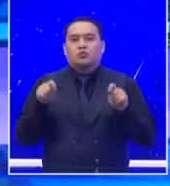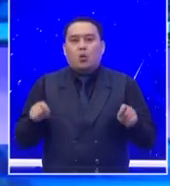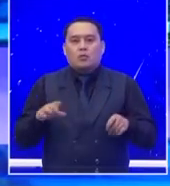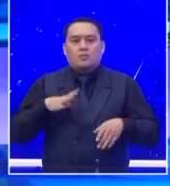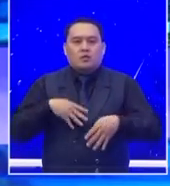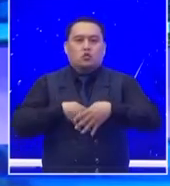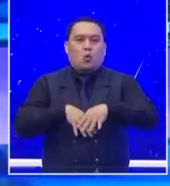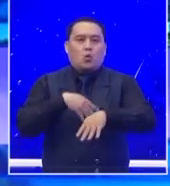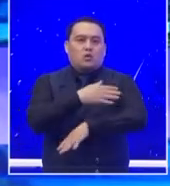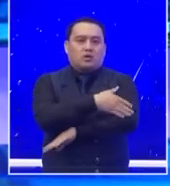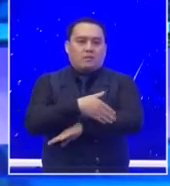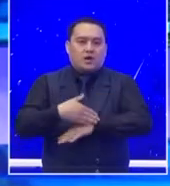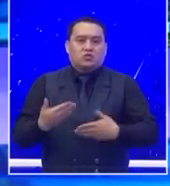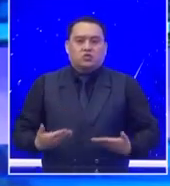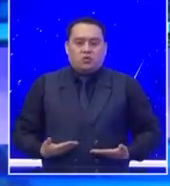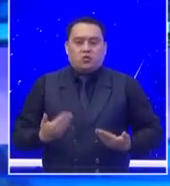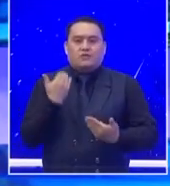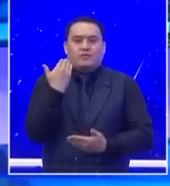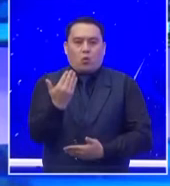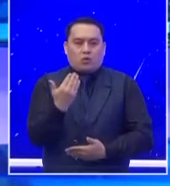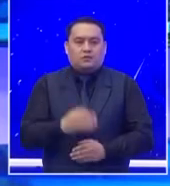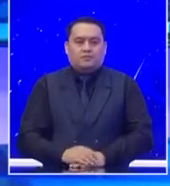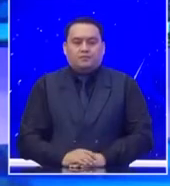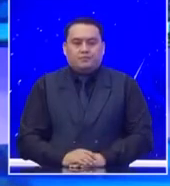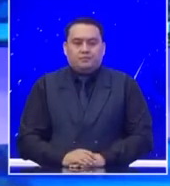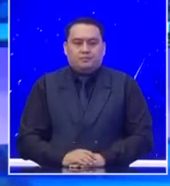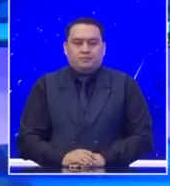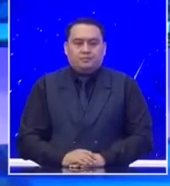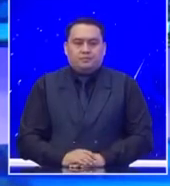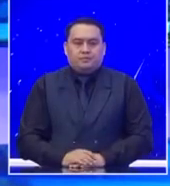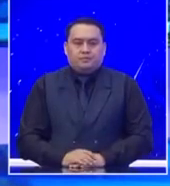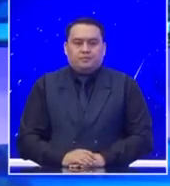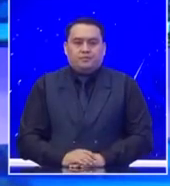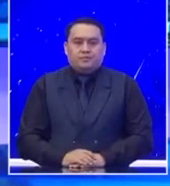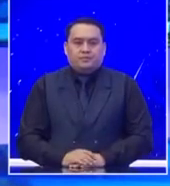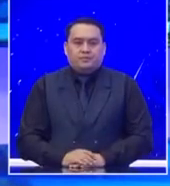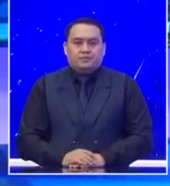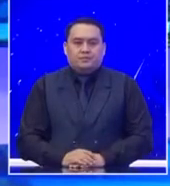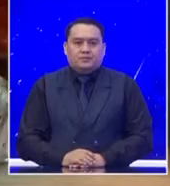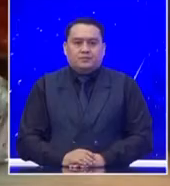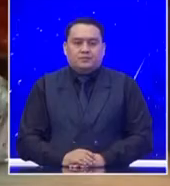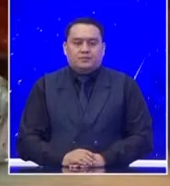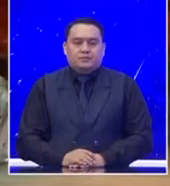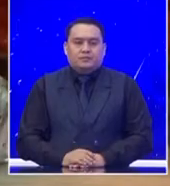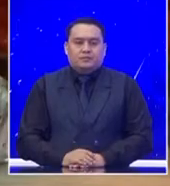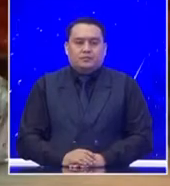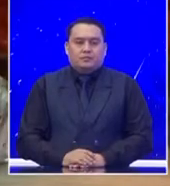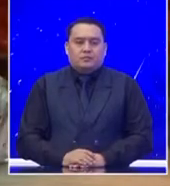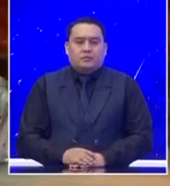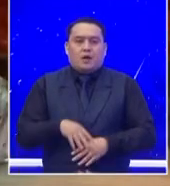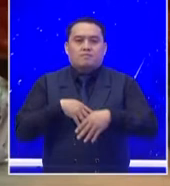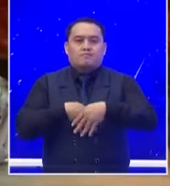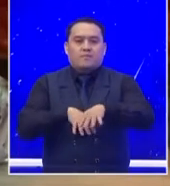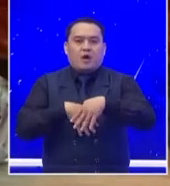прошли по улице, где проживает фронтовик. Подробнее в материале Ануара Мангельдинова. Боевой путь Кучерхана